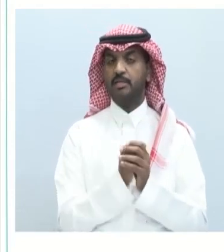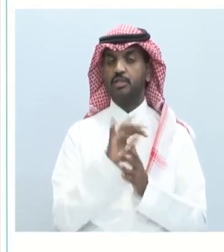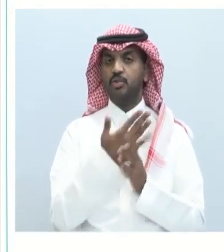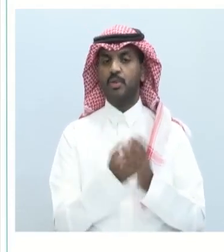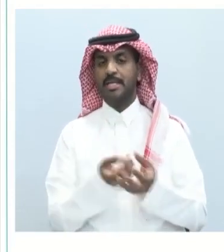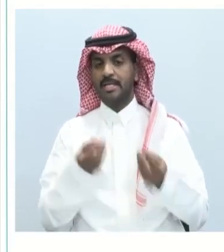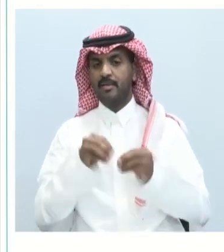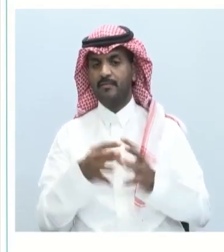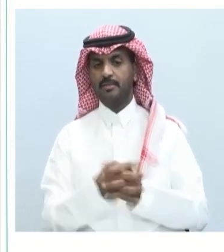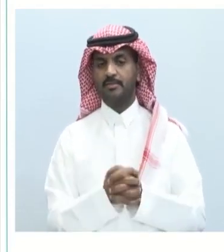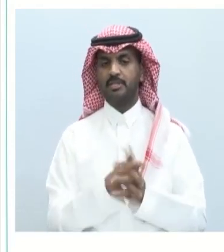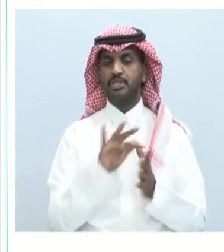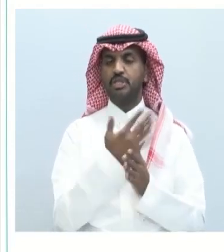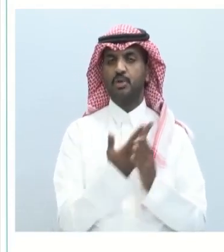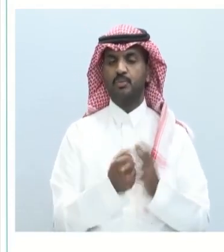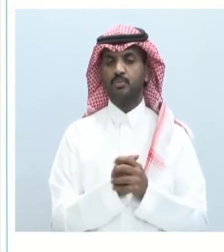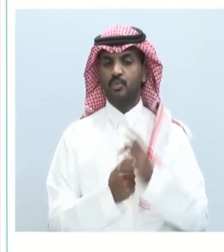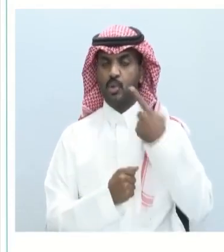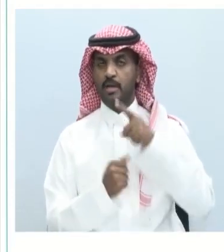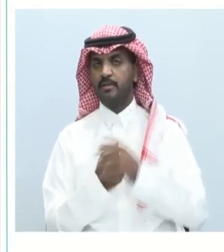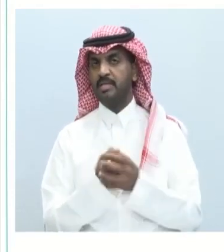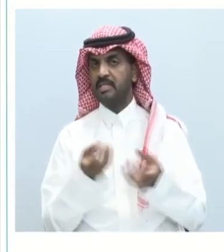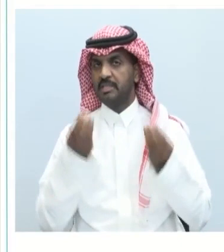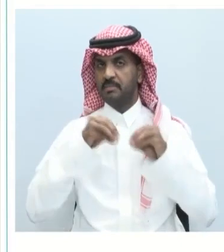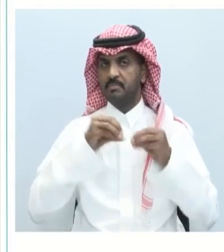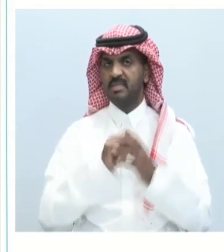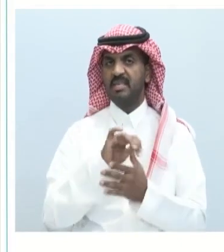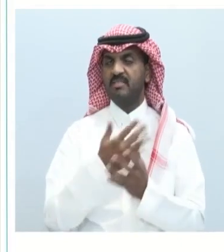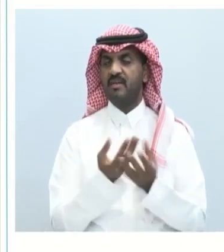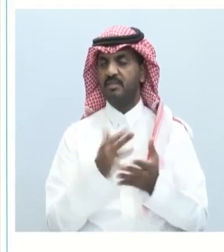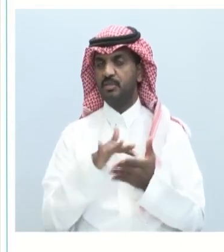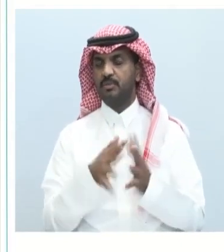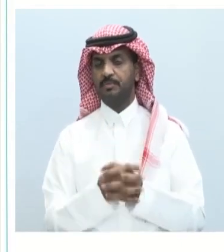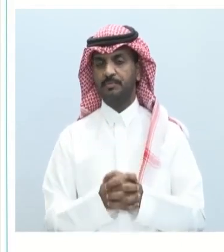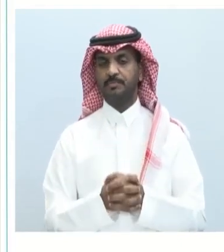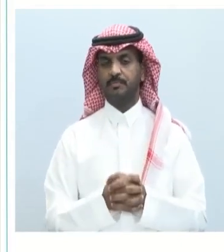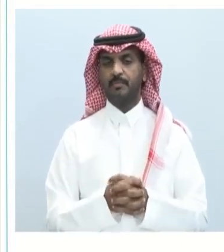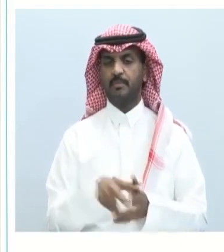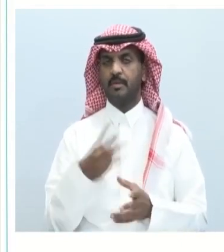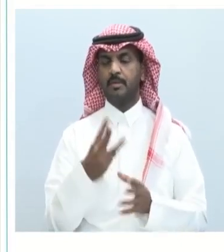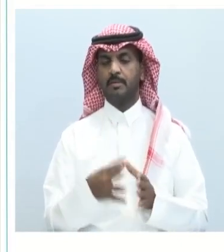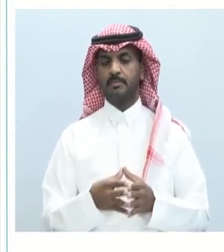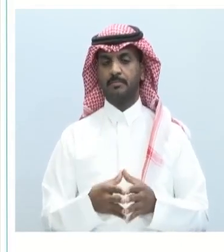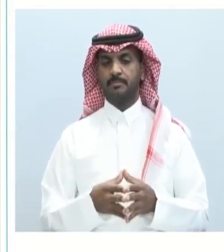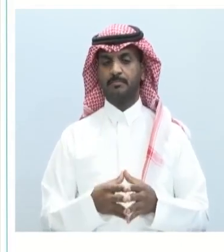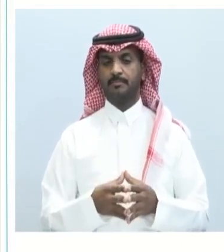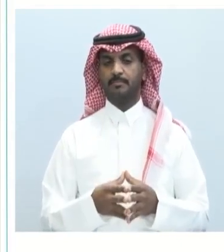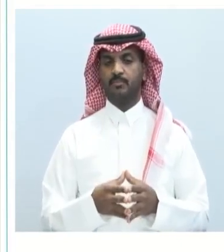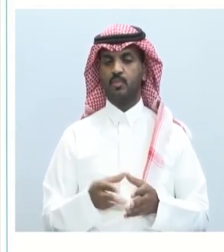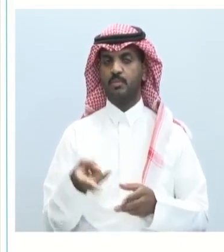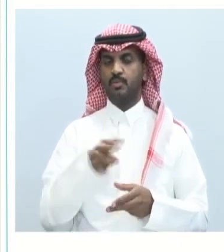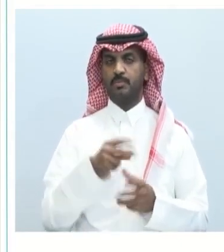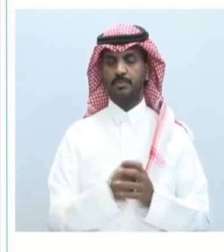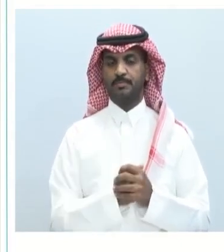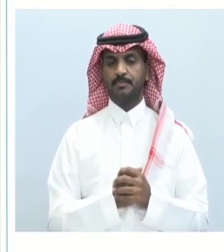باضافه الجداول نلاحظ يتم اضافه الجداول الثلاثه ومن ثم